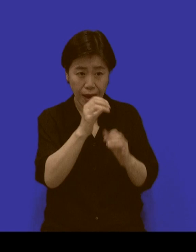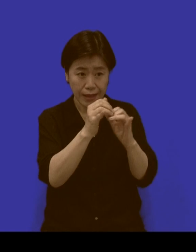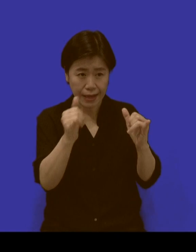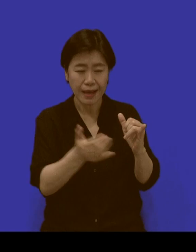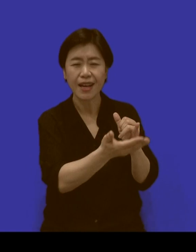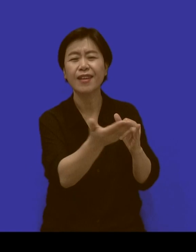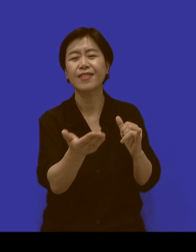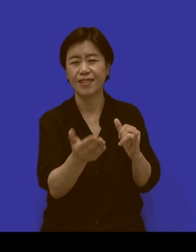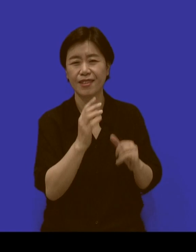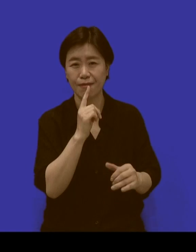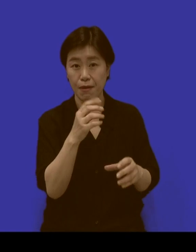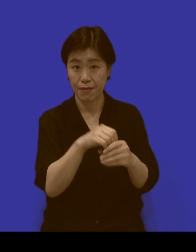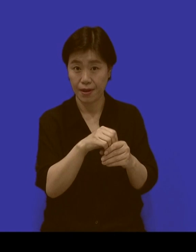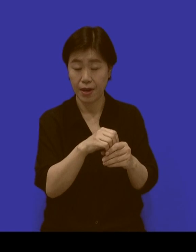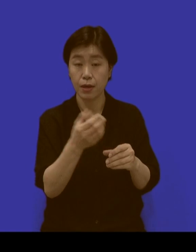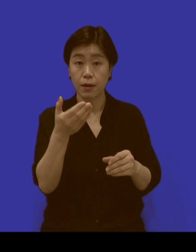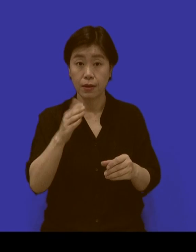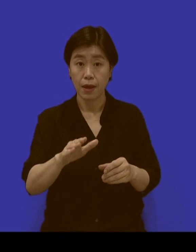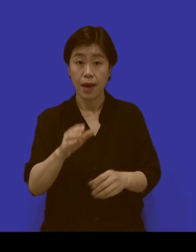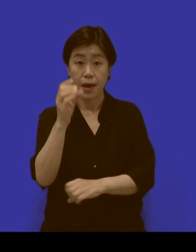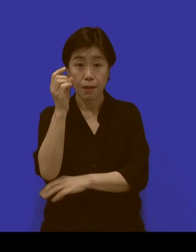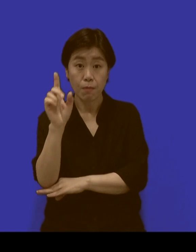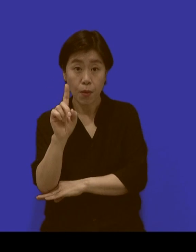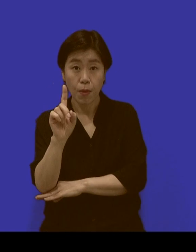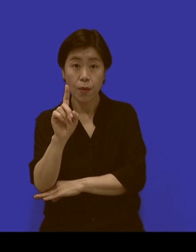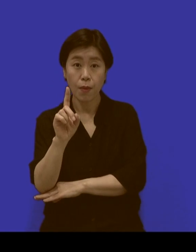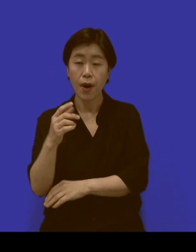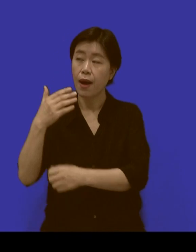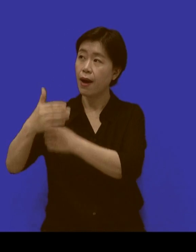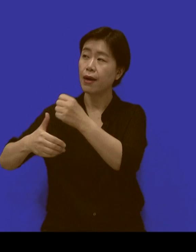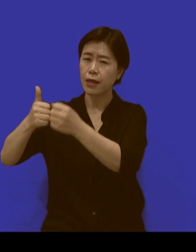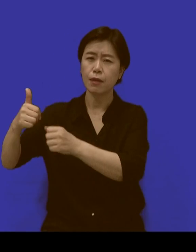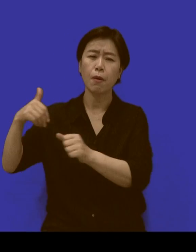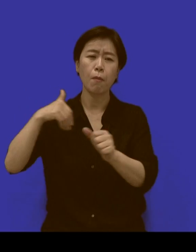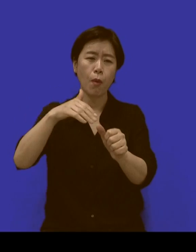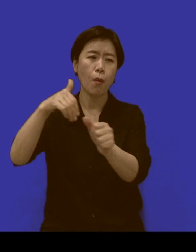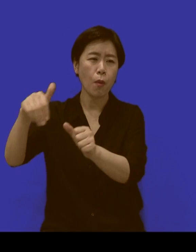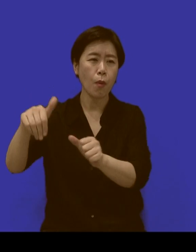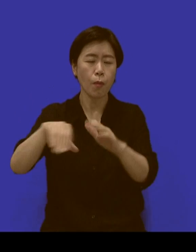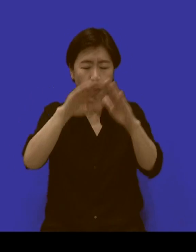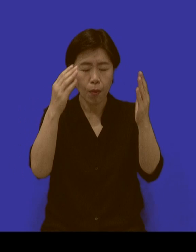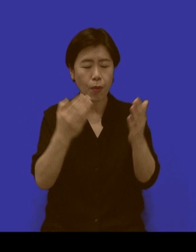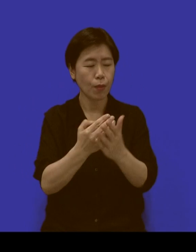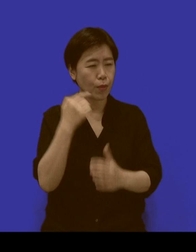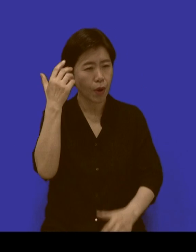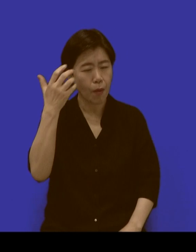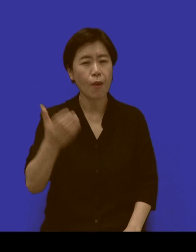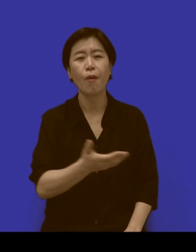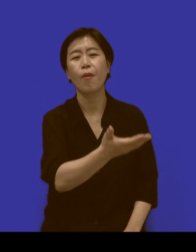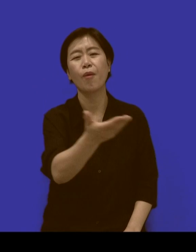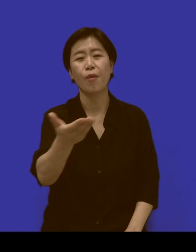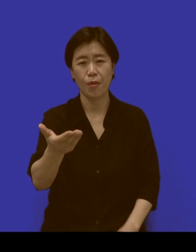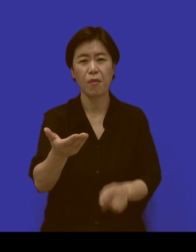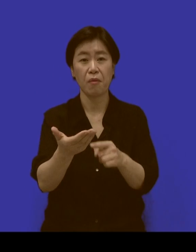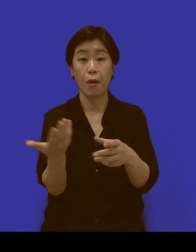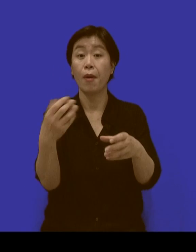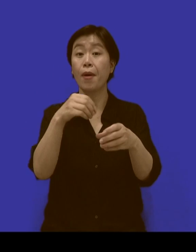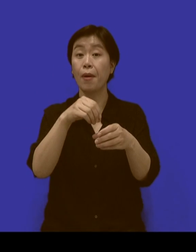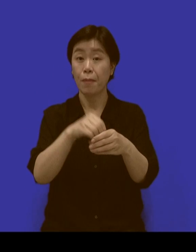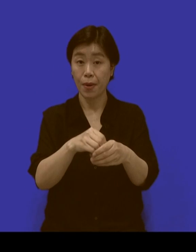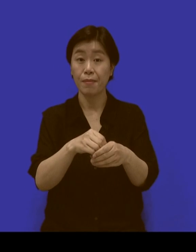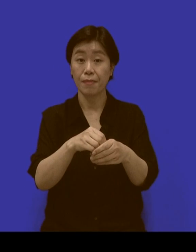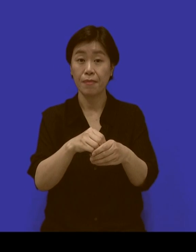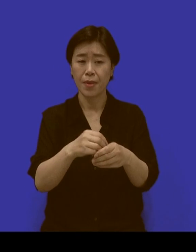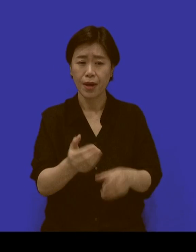네네. 하지만 기본적으로 하나님께서 저희 앞에 보내주신 모든 영혼들을 위해서 예. 그런 기도하는 마음을